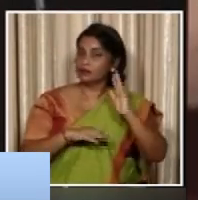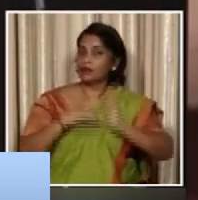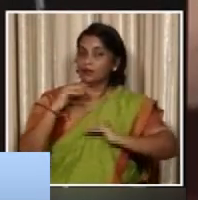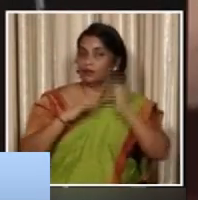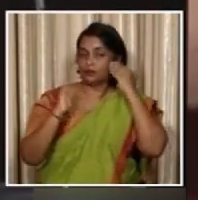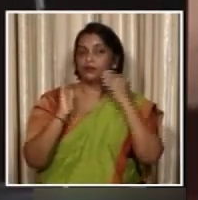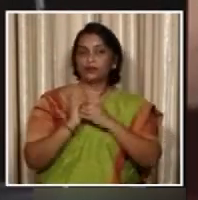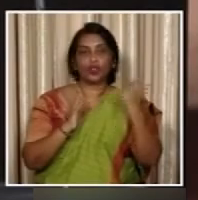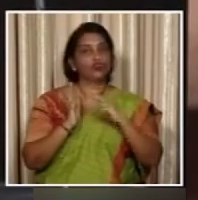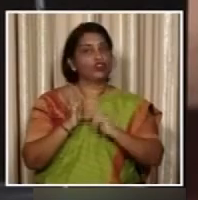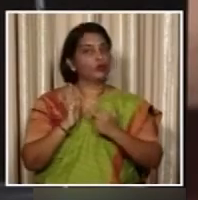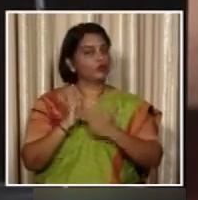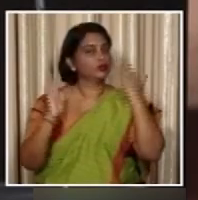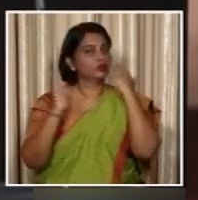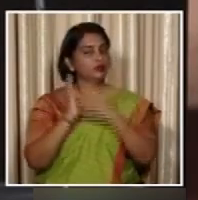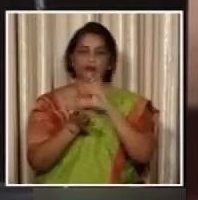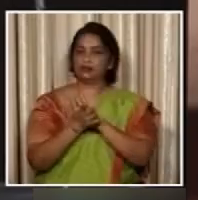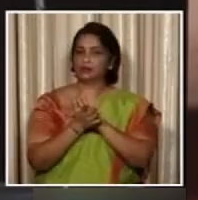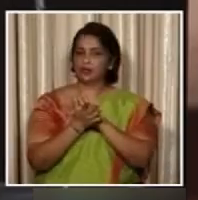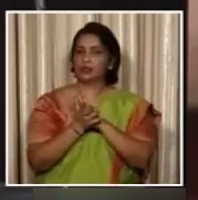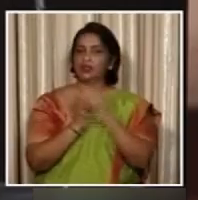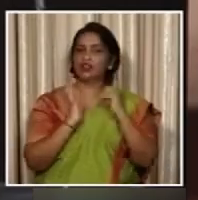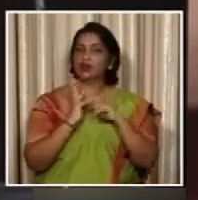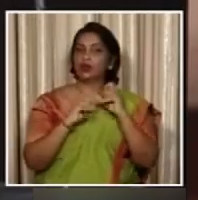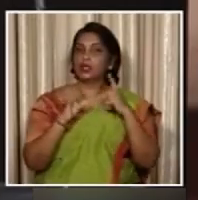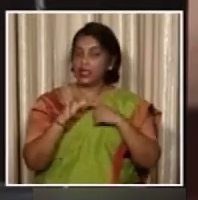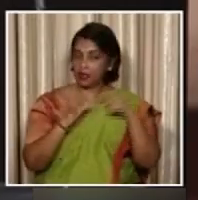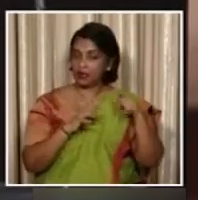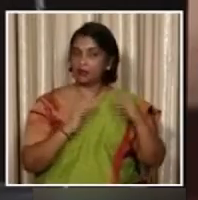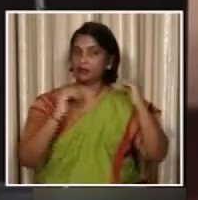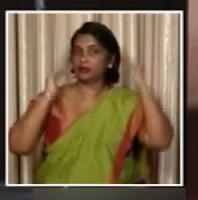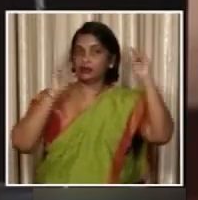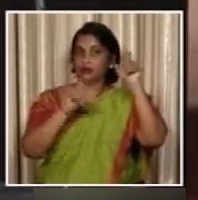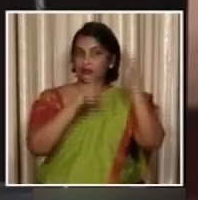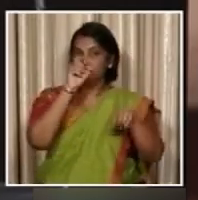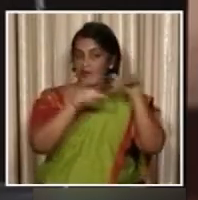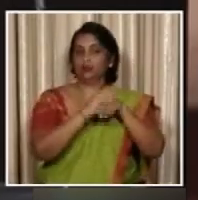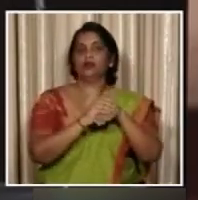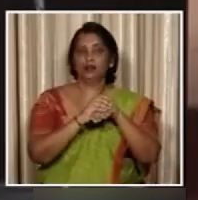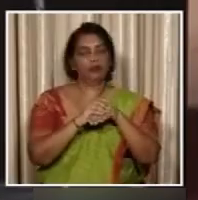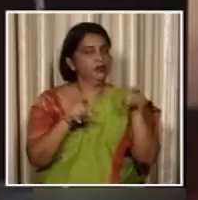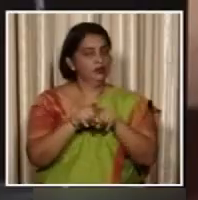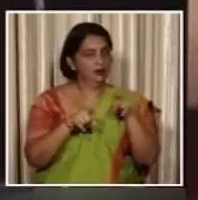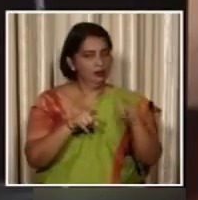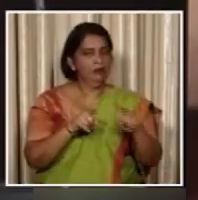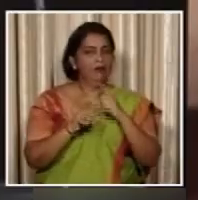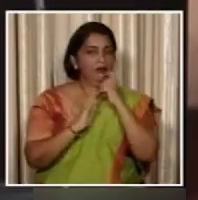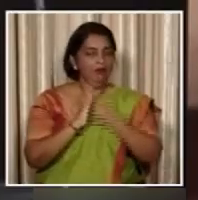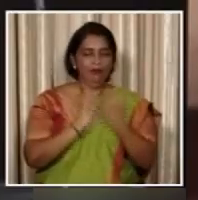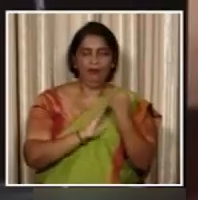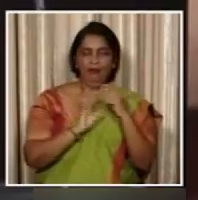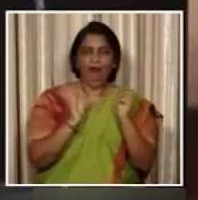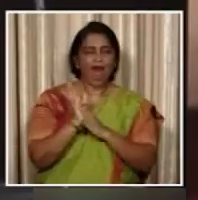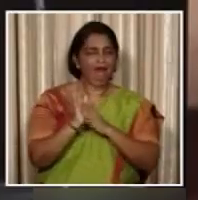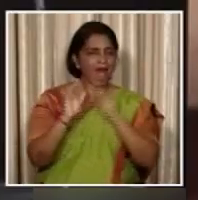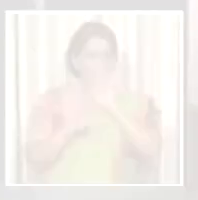කිරීමට යෝජිත නව ව්‍යාපෘති පිළිබඳව තීන්දුව ගැනීමට නාගරික සංග්‍රහ අධිකාරිය ඉහළ නිලතලවලින් යුත් නිලධාරීන්ගෙන් සමන්විත නෛතික බලය හිමි